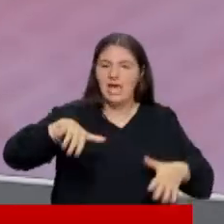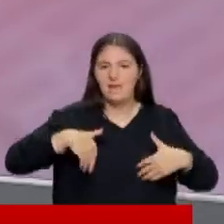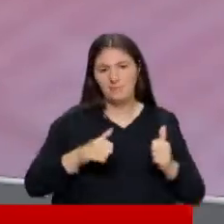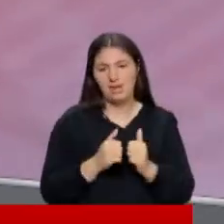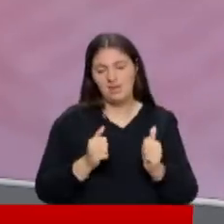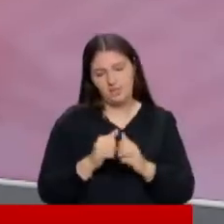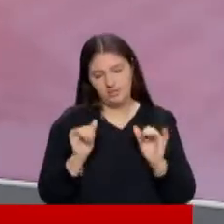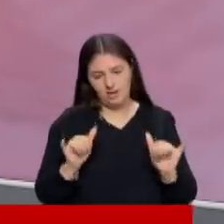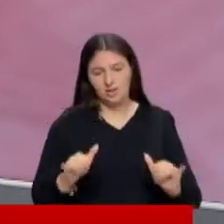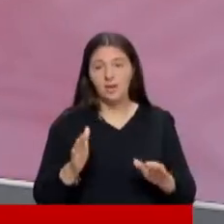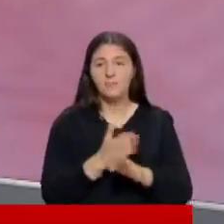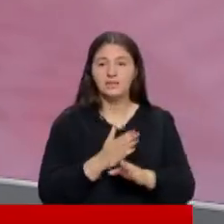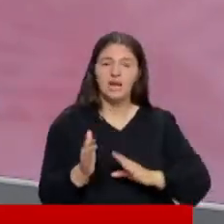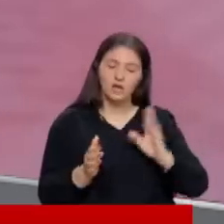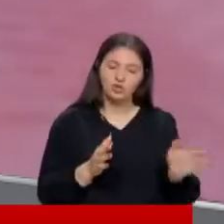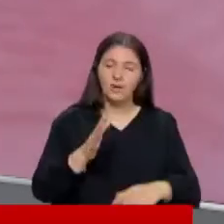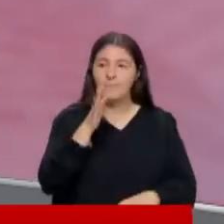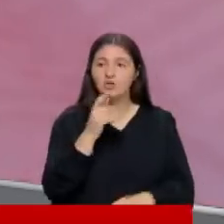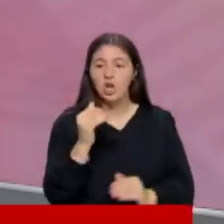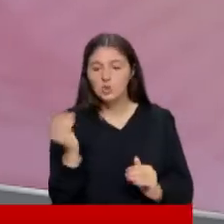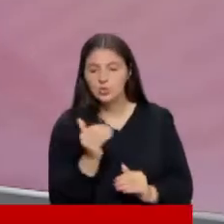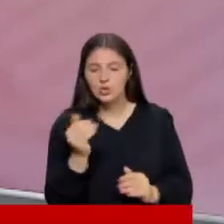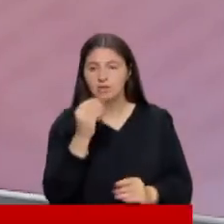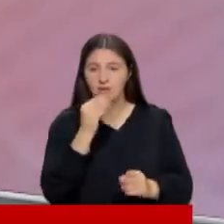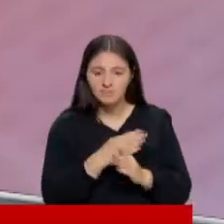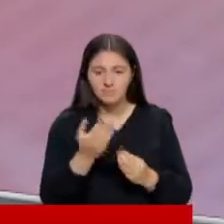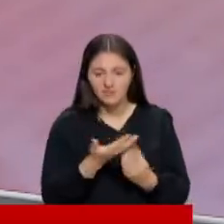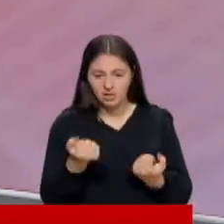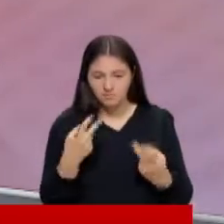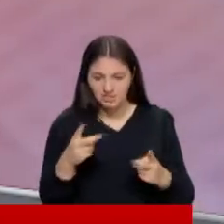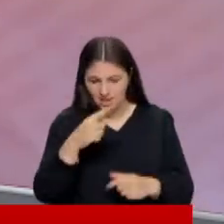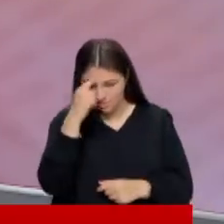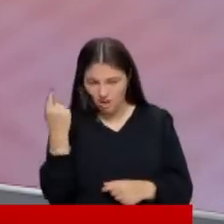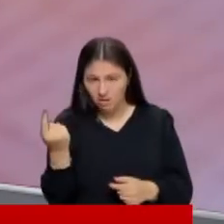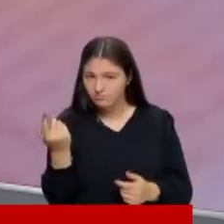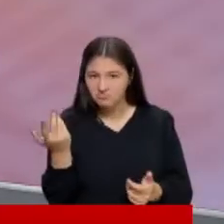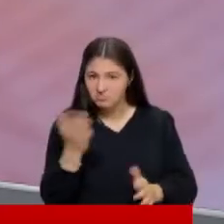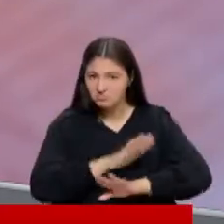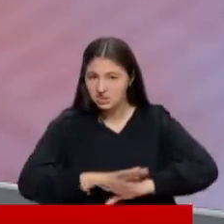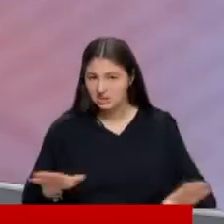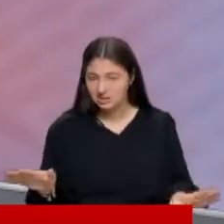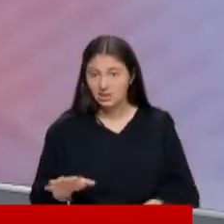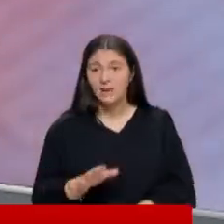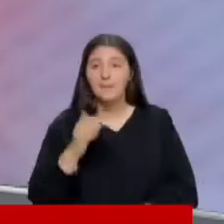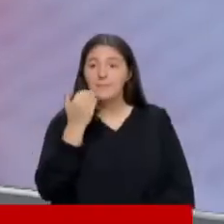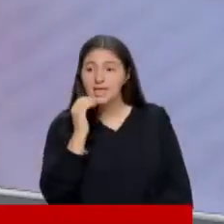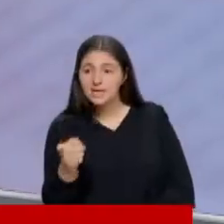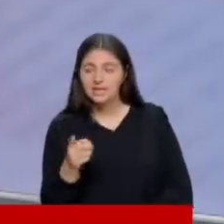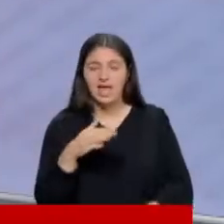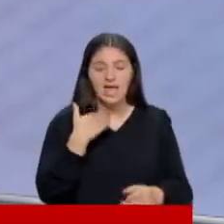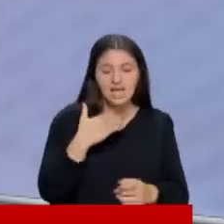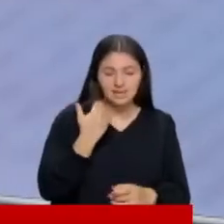birlikte pazara gittiğinizde 500 liranın altında sebzeyi meyve alabilme imkanımız kalmadı artık peynir